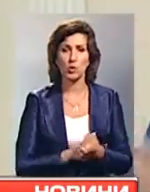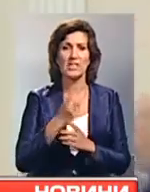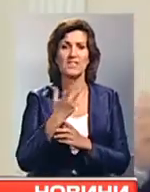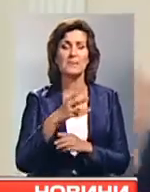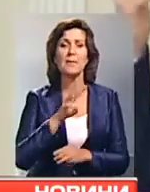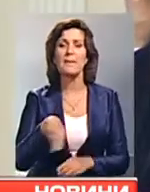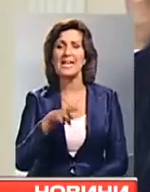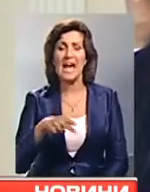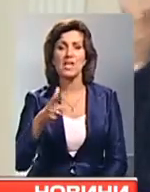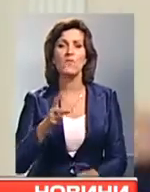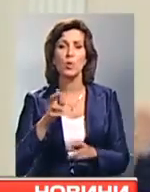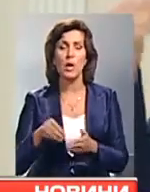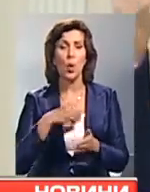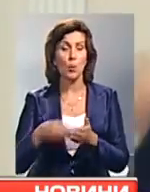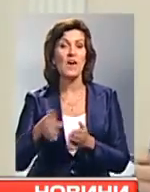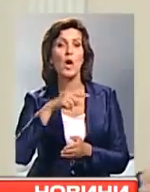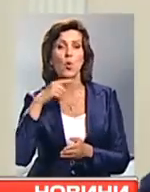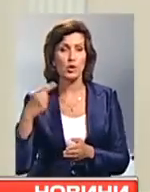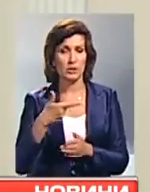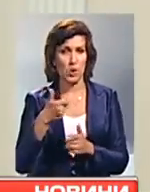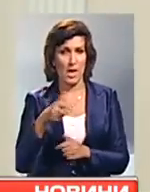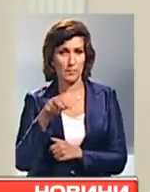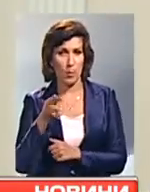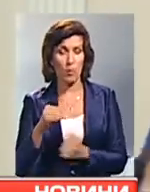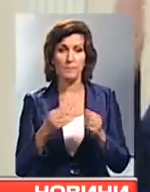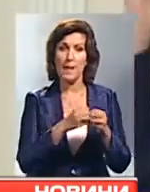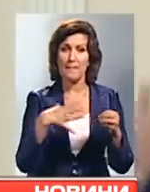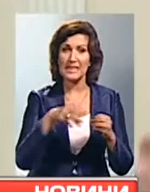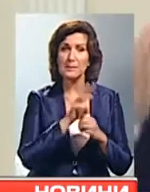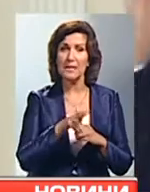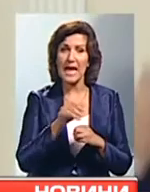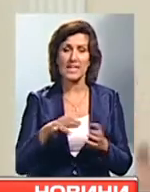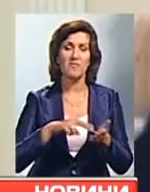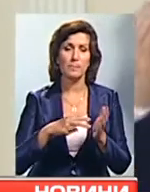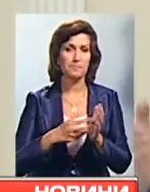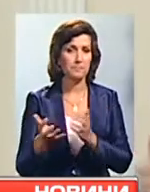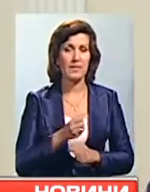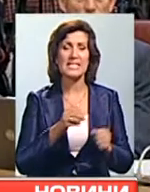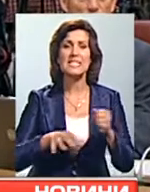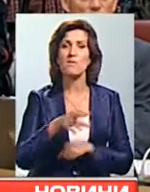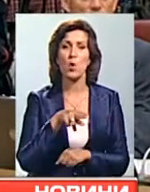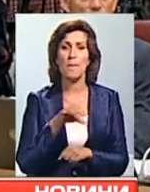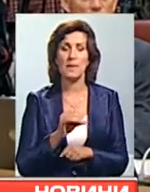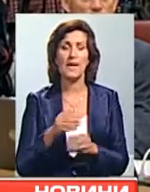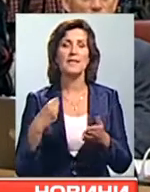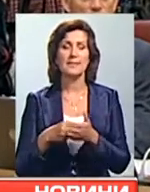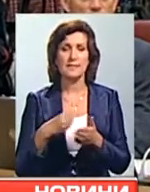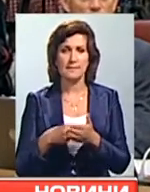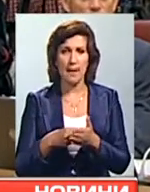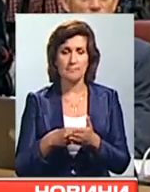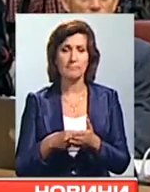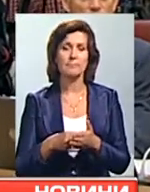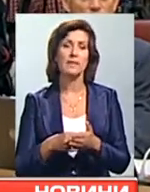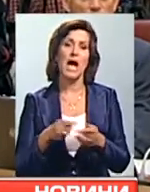кубів у середньому Україна купувала в російського «Газпрому». Тепер 15 мільярдів плануємо отримати з Європи. Ціна, каже